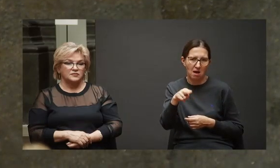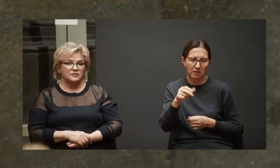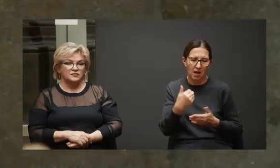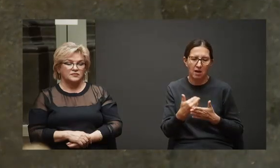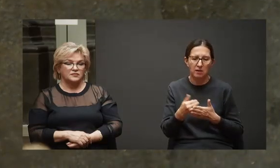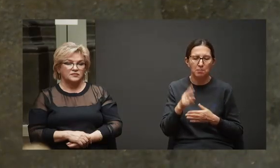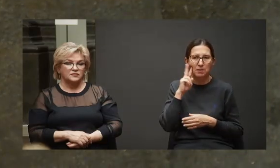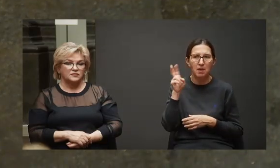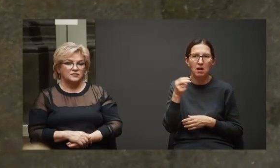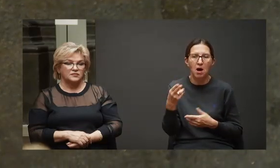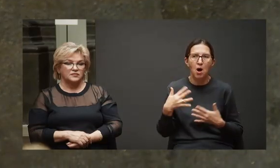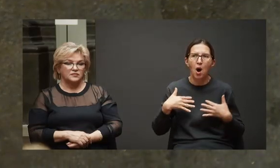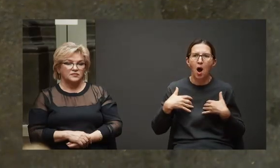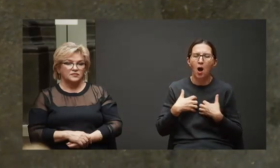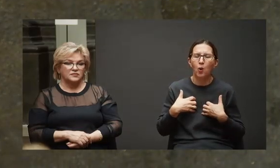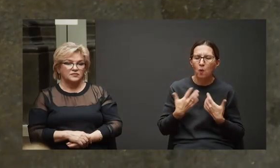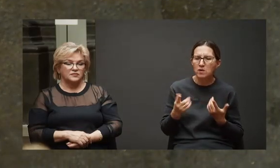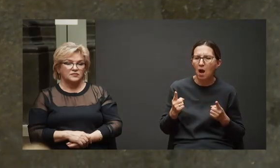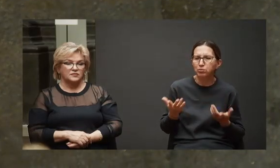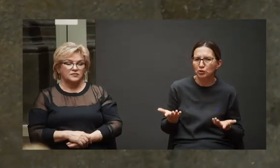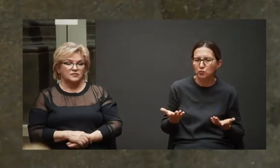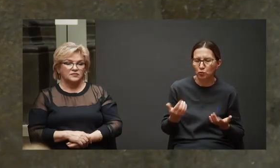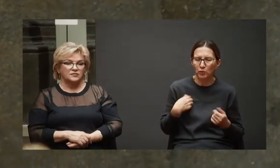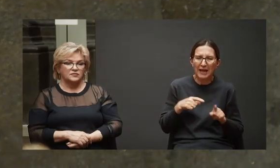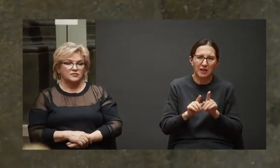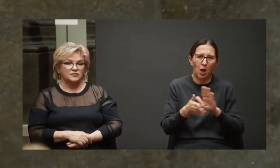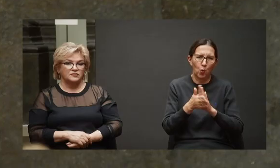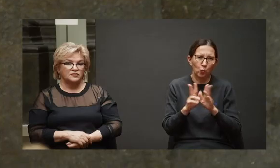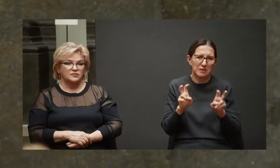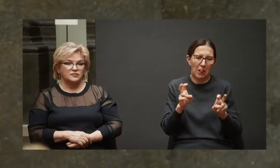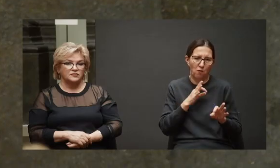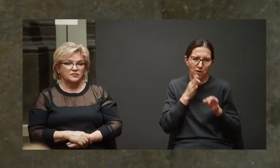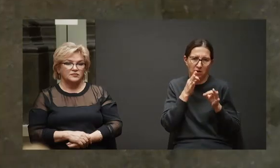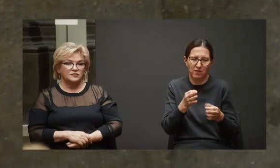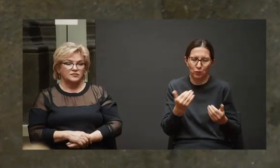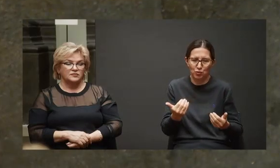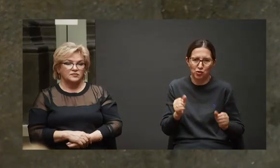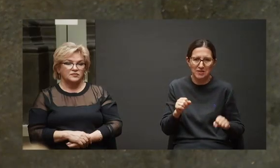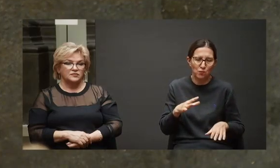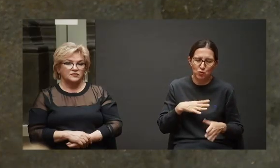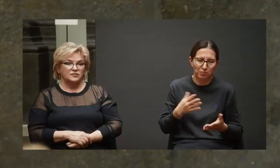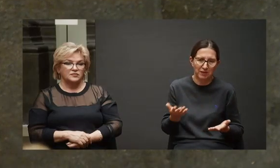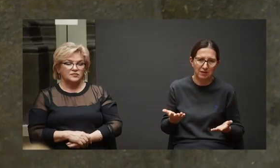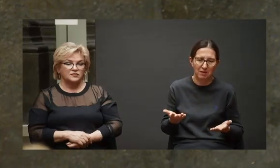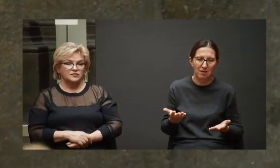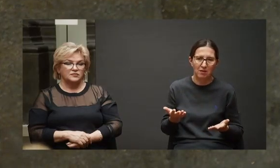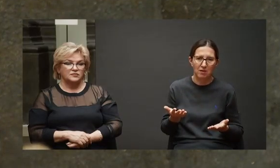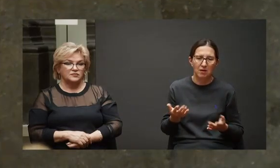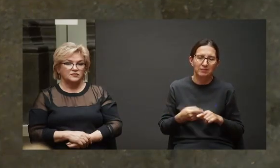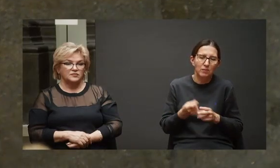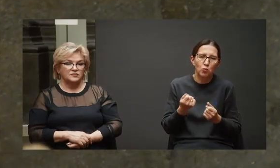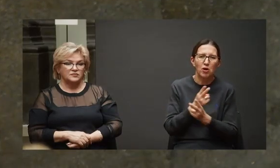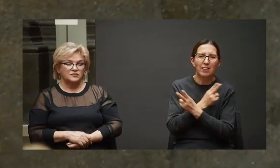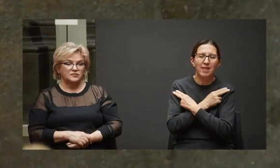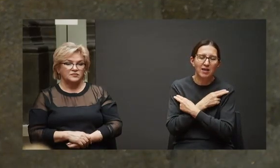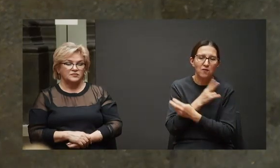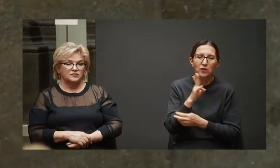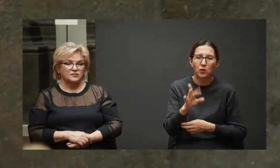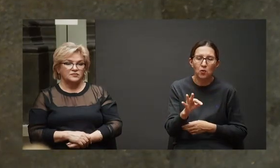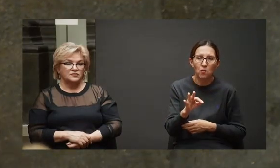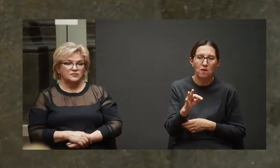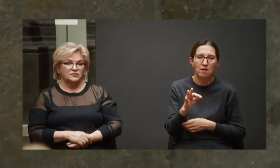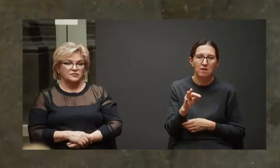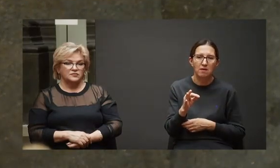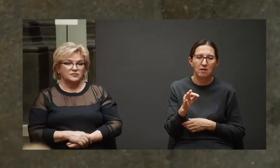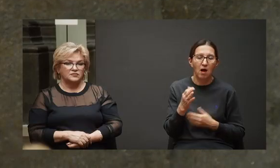например, горе, и ты думаешь, а почему, ну, то есть это сейчас так условно, конечно, рассказываю немножко, может быть, по, так сказать, наивно, да, но, а вот